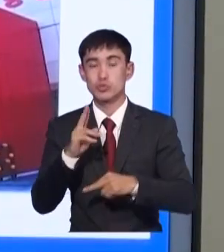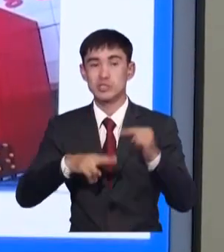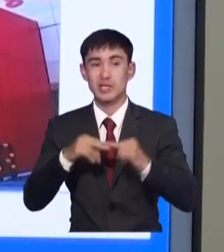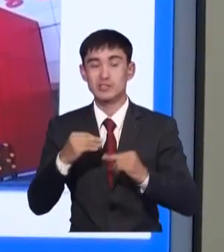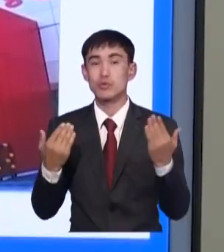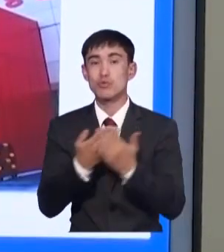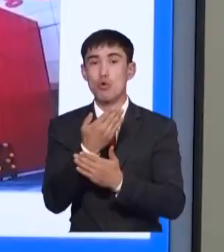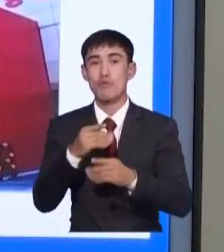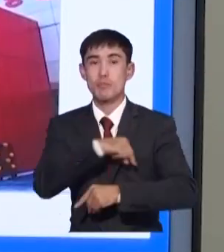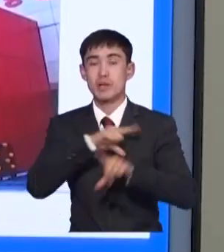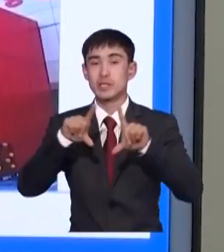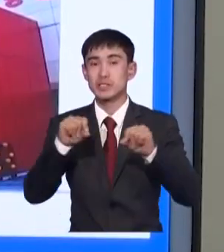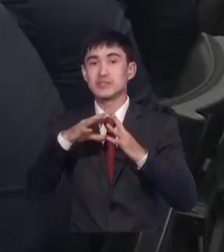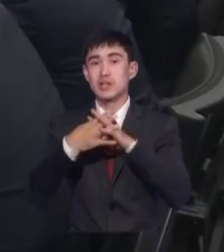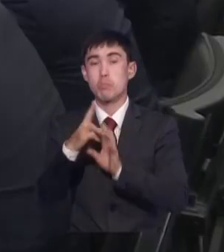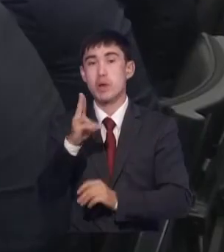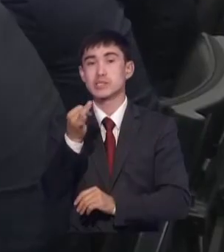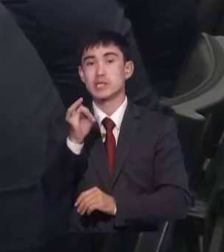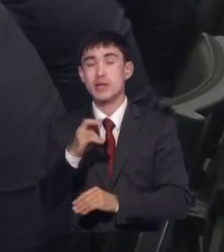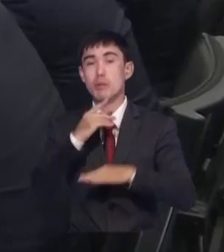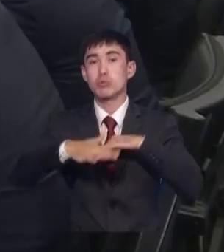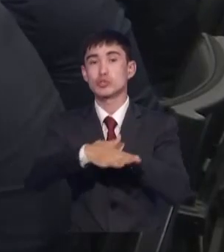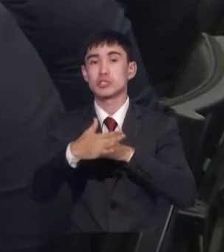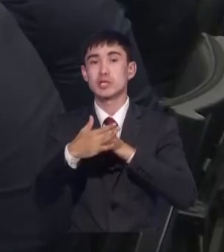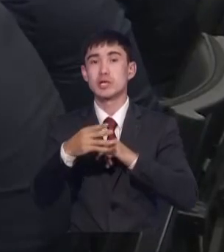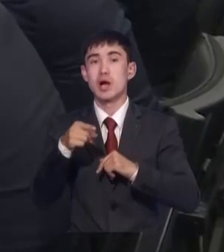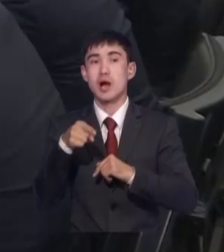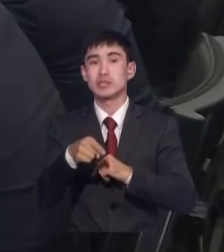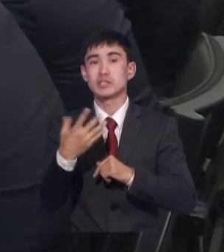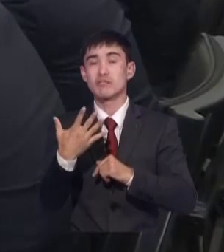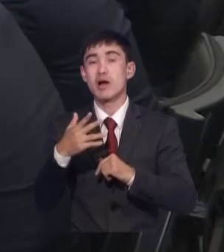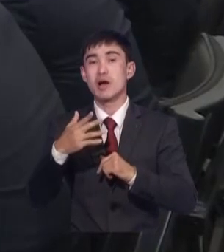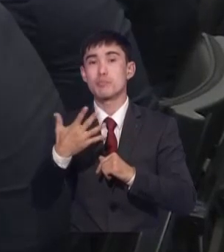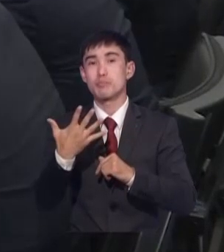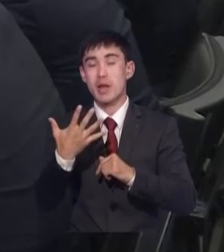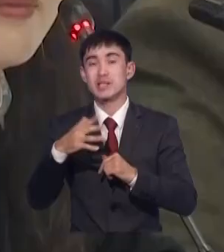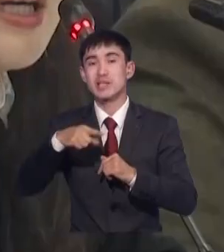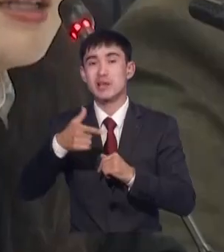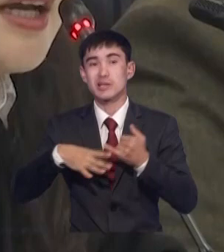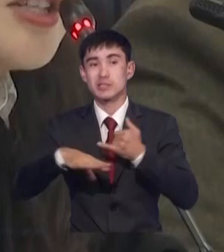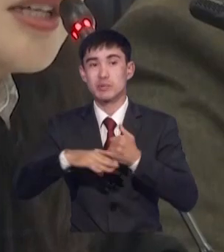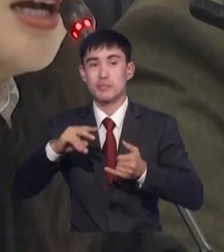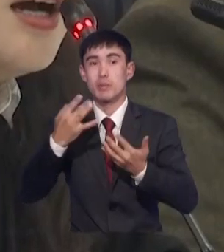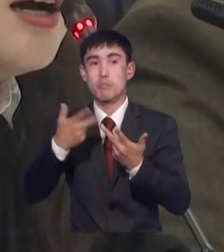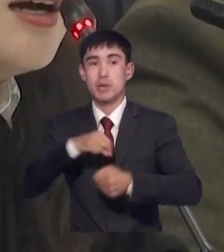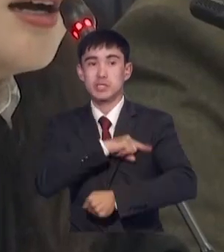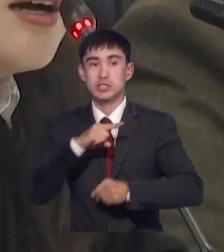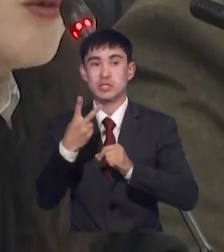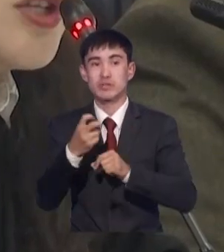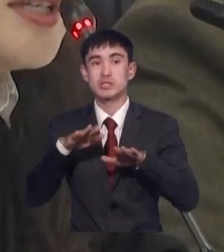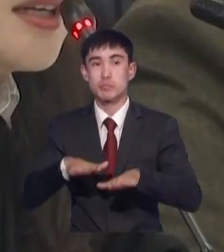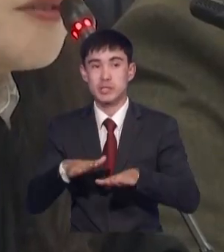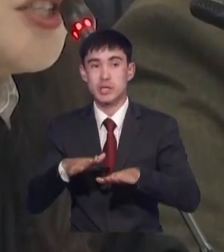строительство современной клиники в селе Байсерке на площади почти 1,5 гектара. Многопрофильная больница будет рассчитана на 200 коек